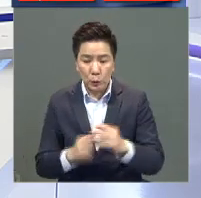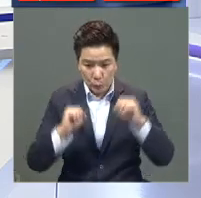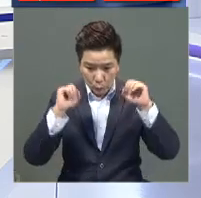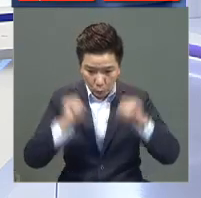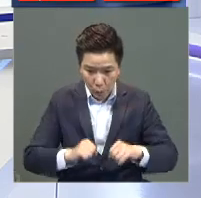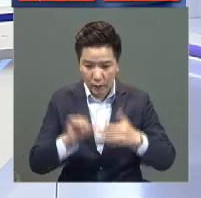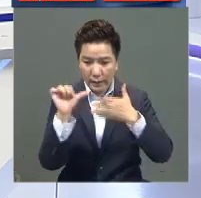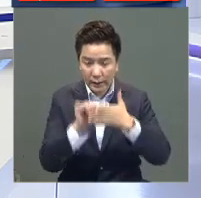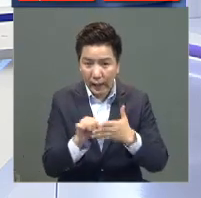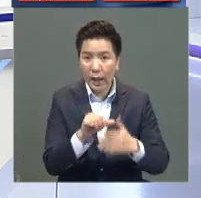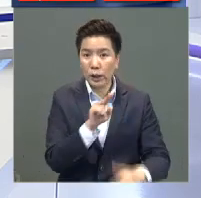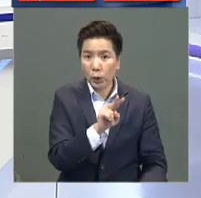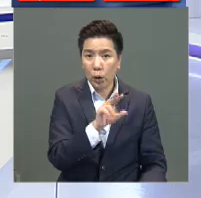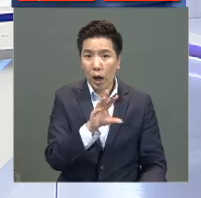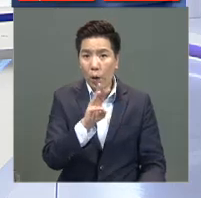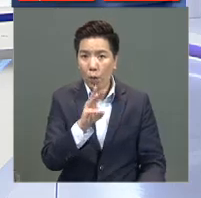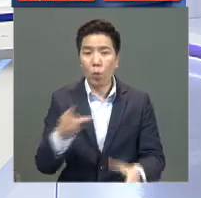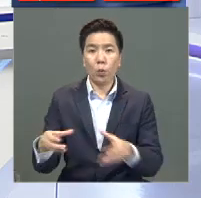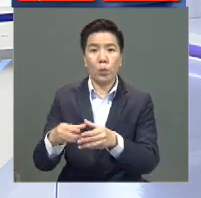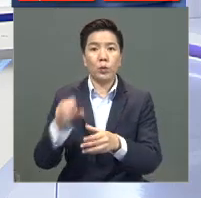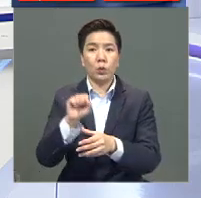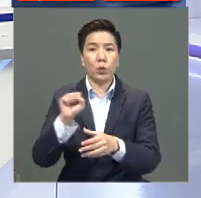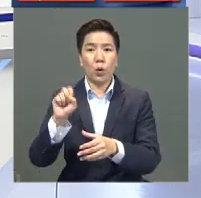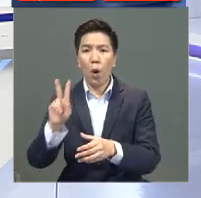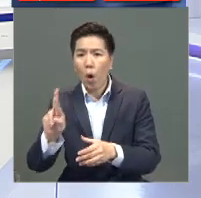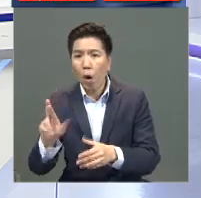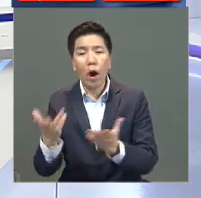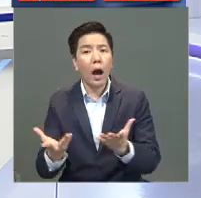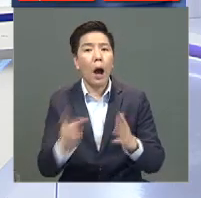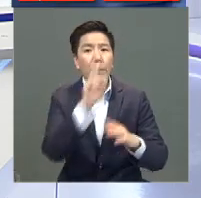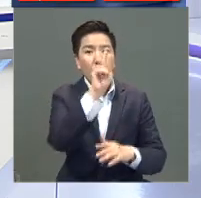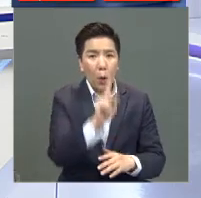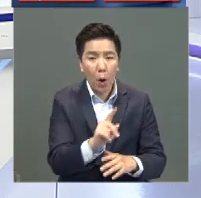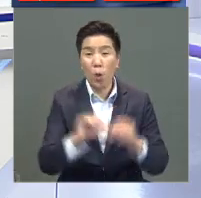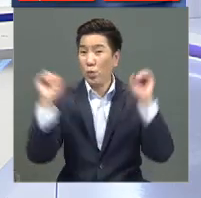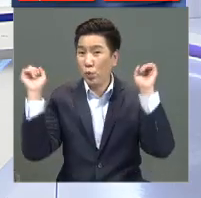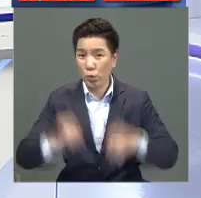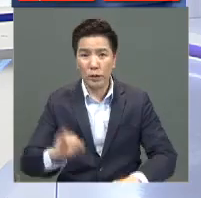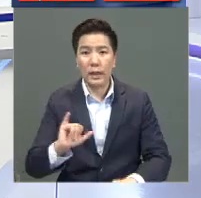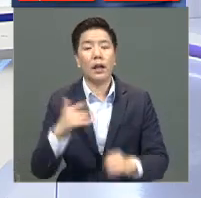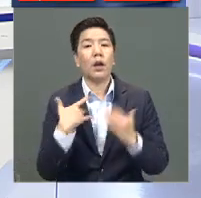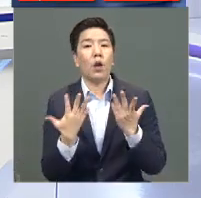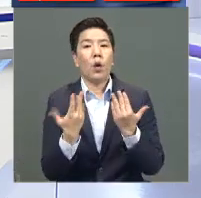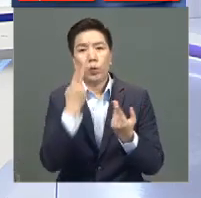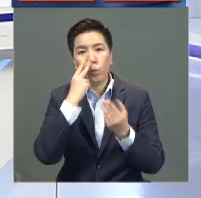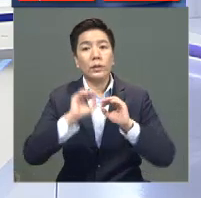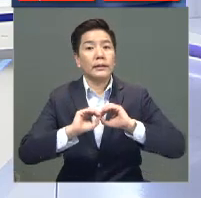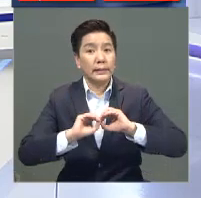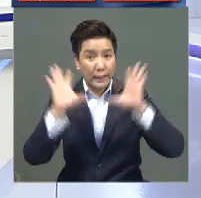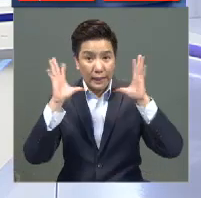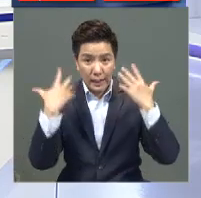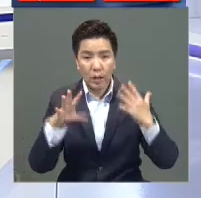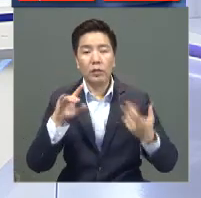ลงจะใช้การแก้256เพื่อตั้งสสรหรือว่าจะแก้เป็นรายมาตราอันนี้นี่ยังไม่ได้ข้อตกลงเดี๋ยวรอก่อนถ้ามีความชัดเจ